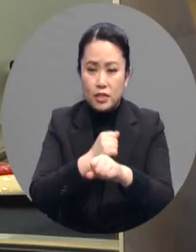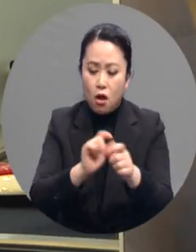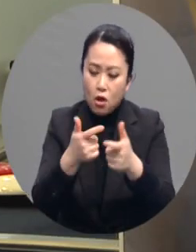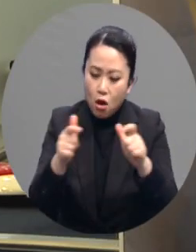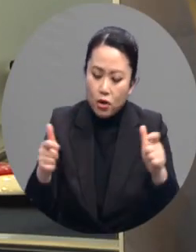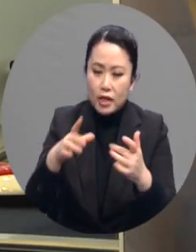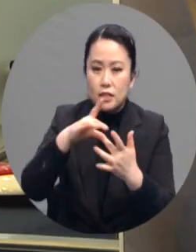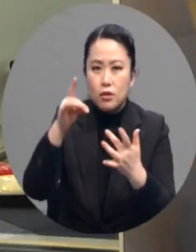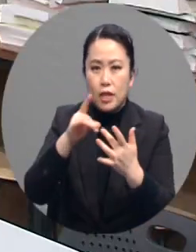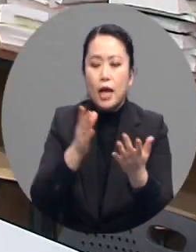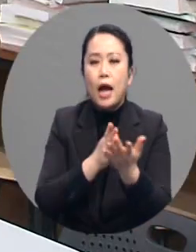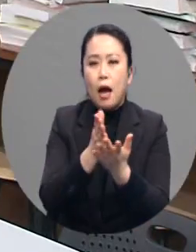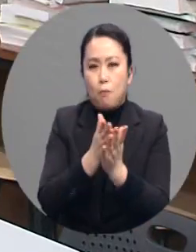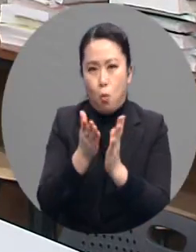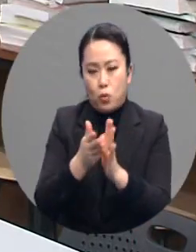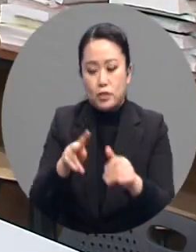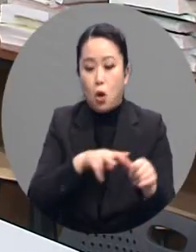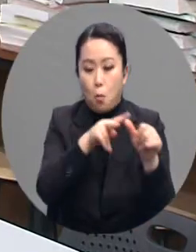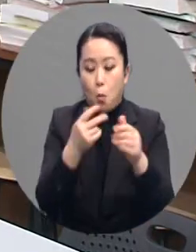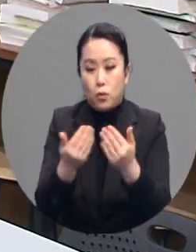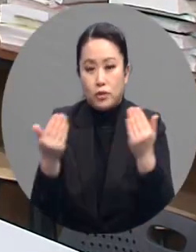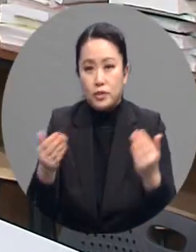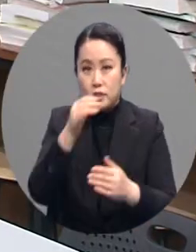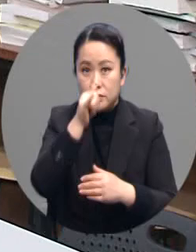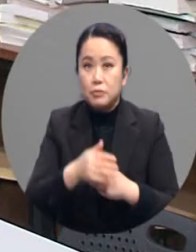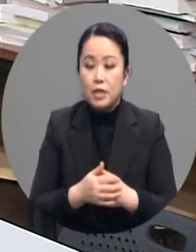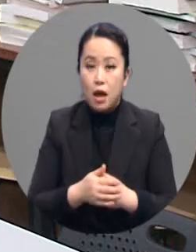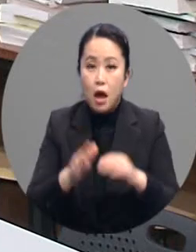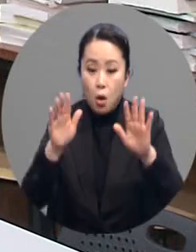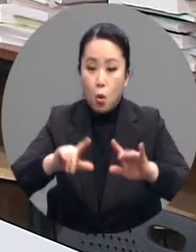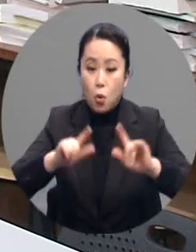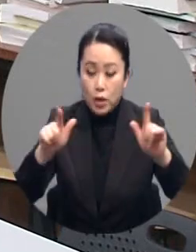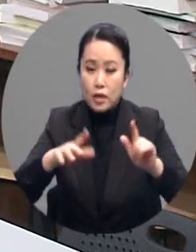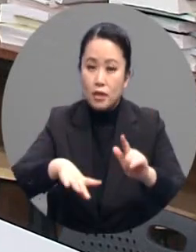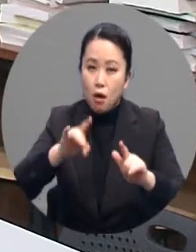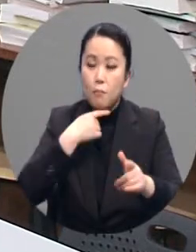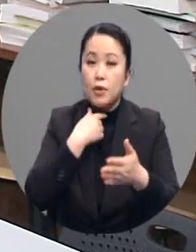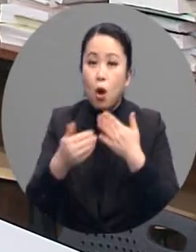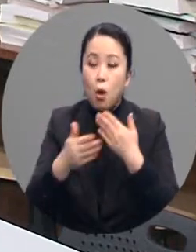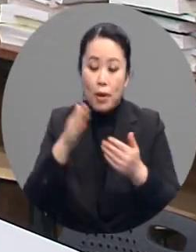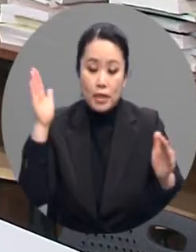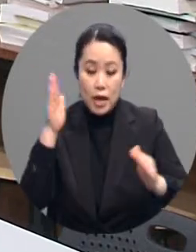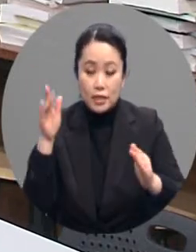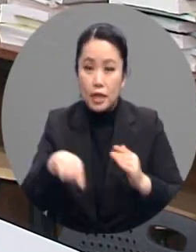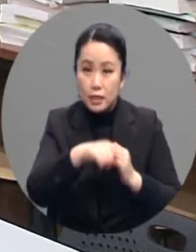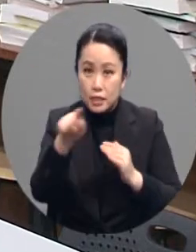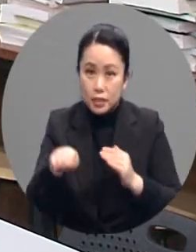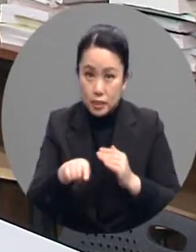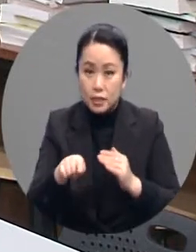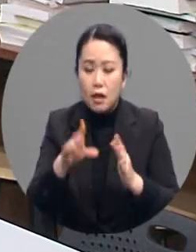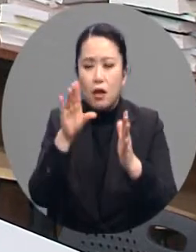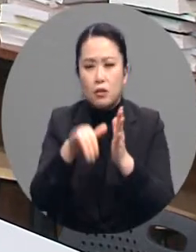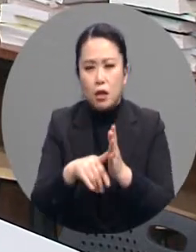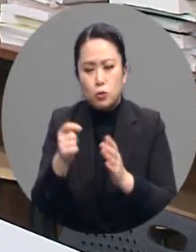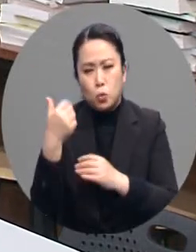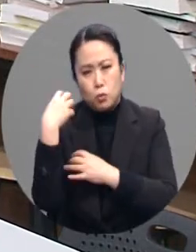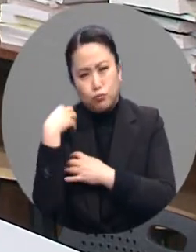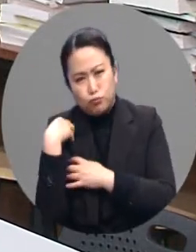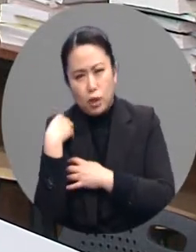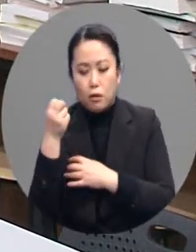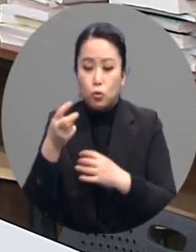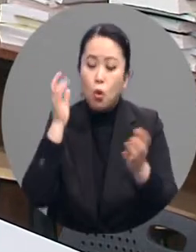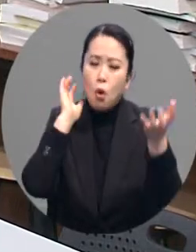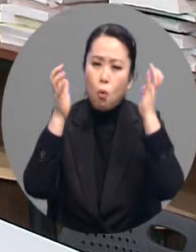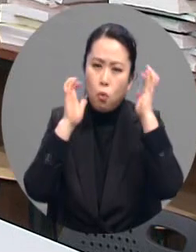정보가 전시됐습니다. 올해 고교 학점제를 처음 겪게 되는 학생들의 경우 다소 부담스럽거나